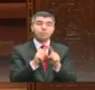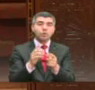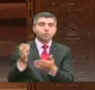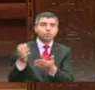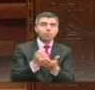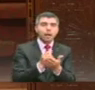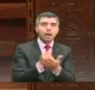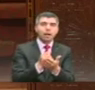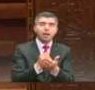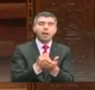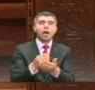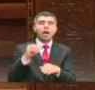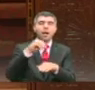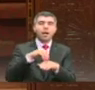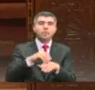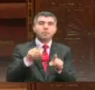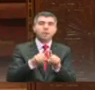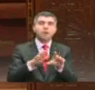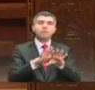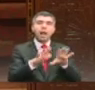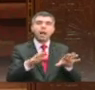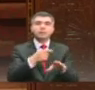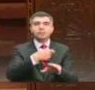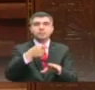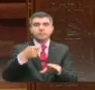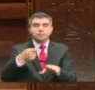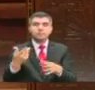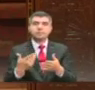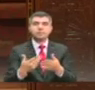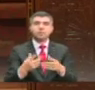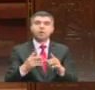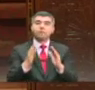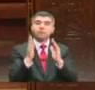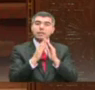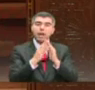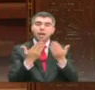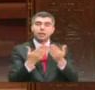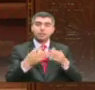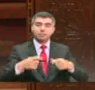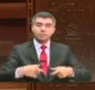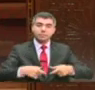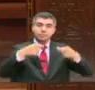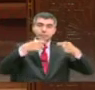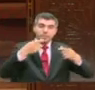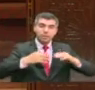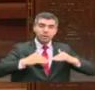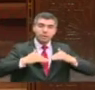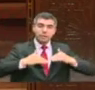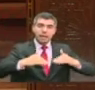النسيج الاجتماعي وكنعطيو فيها واحد شويه الحياه، اي اننا كندخلوا التطهير والتعبيد ديال